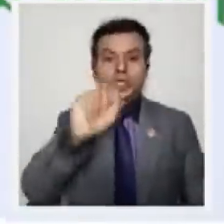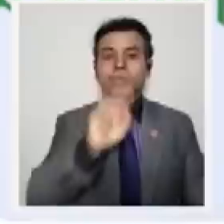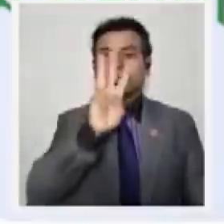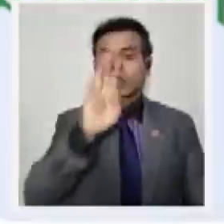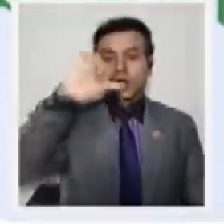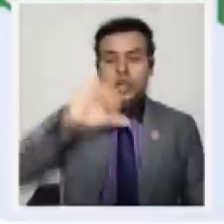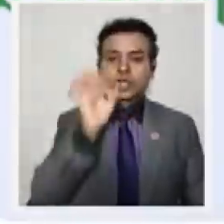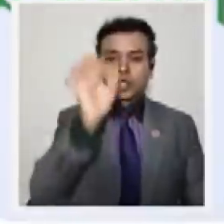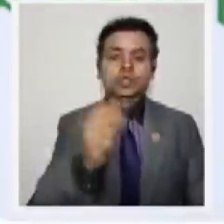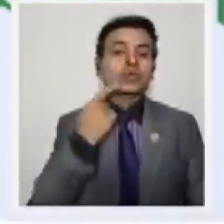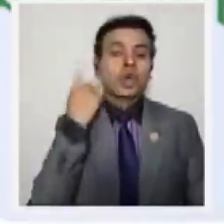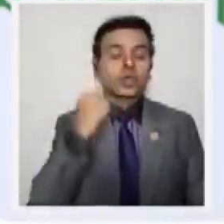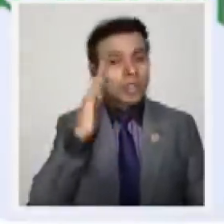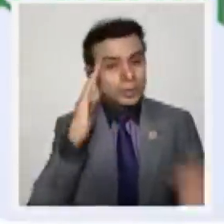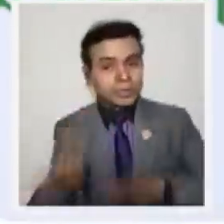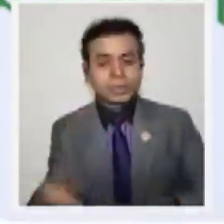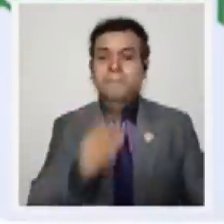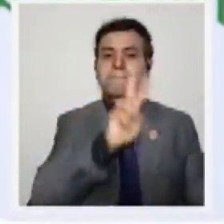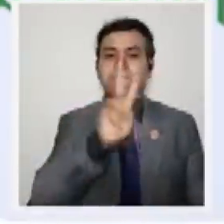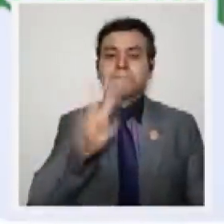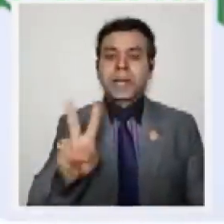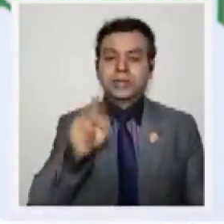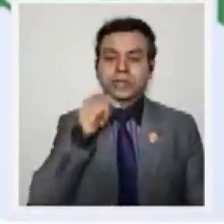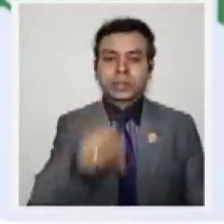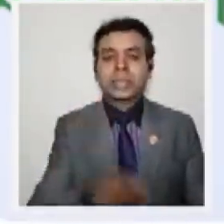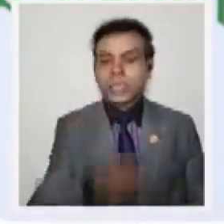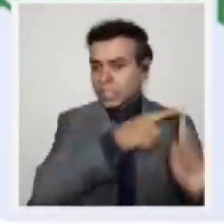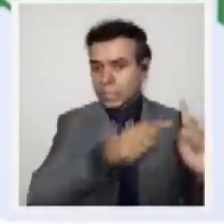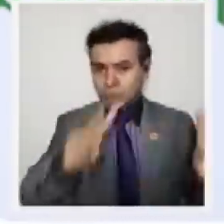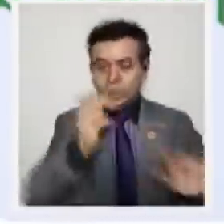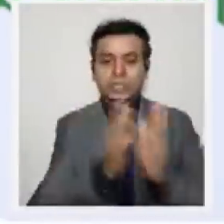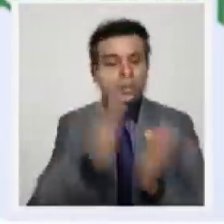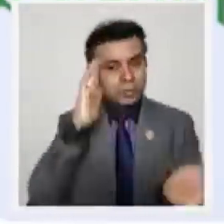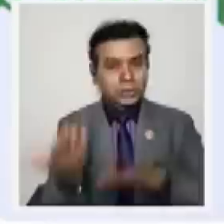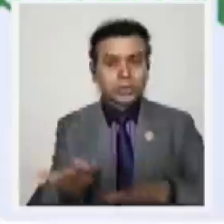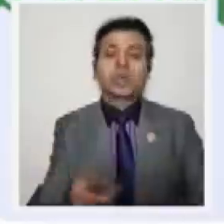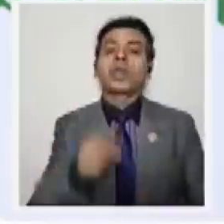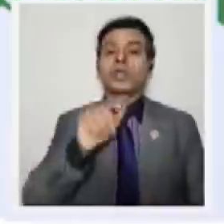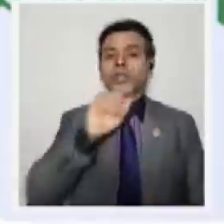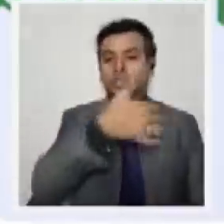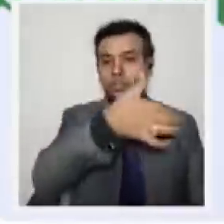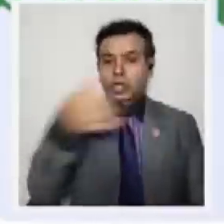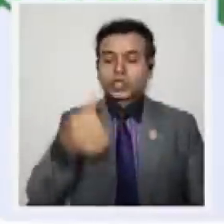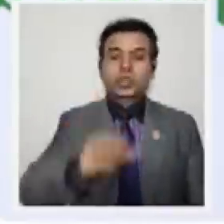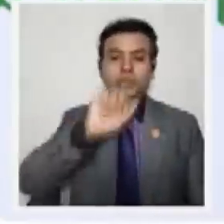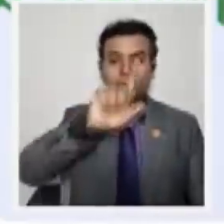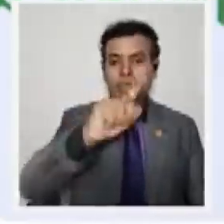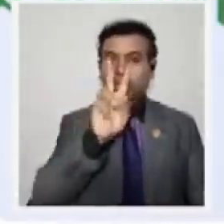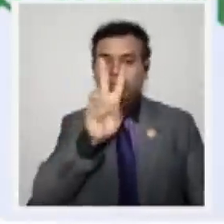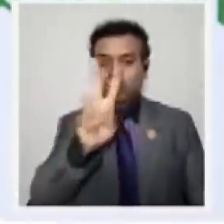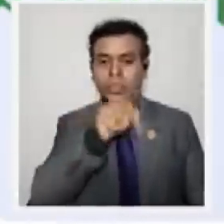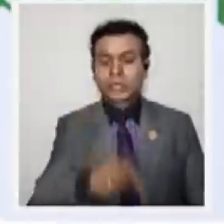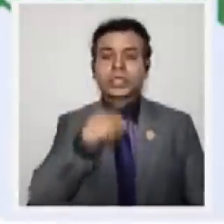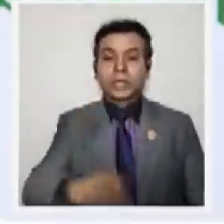10,597 জন। শনাক্ত বিবেচনায় সুস্থতার হার 21.39%। গত 24 ঘন্টায় মৃত্যুবরণ করেছেন